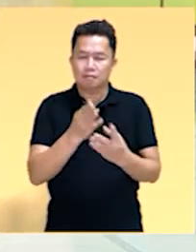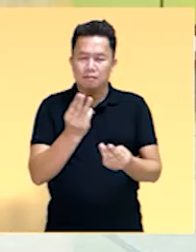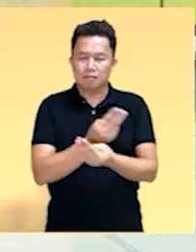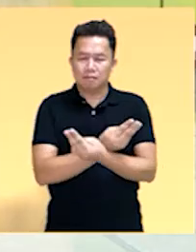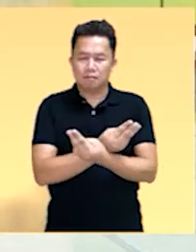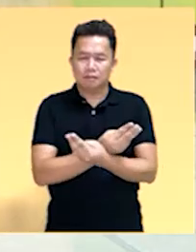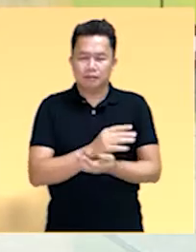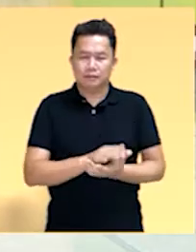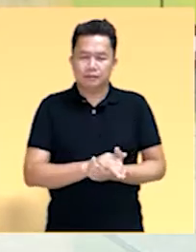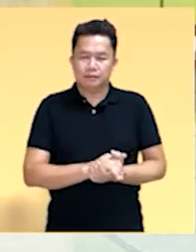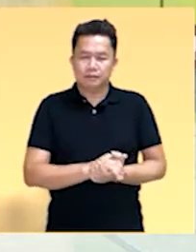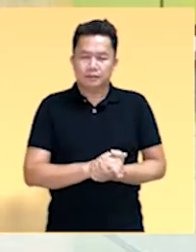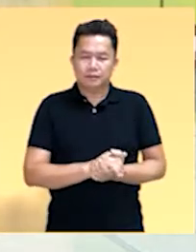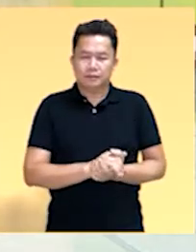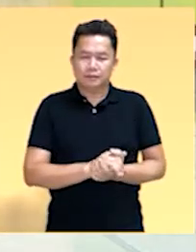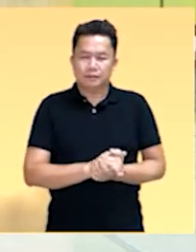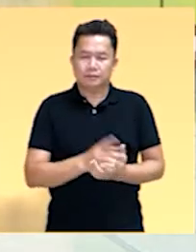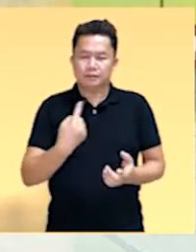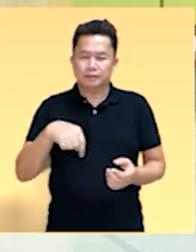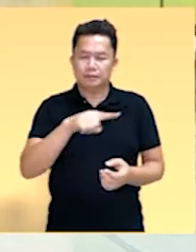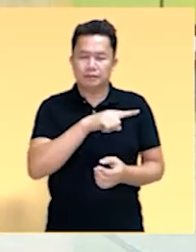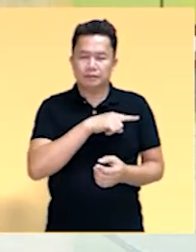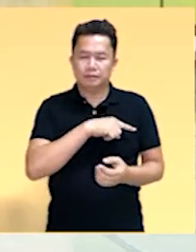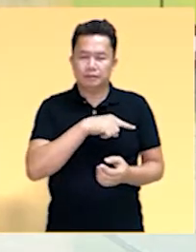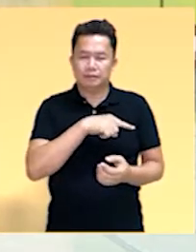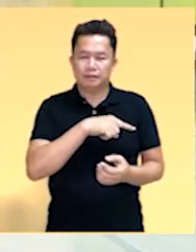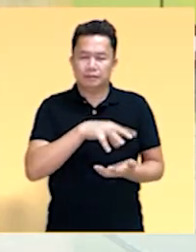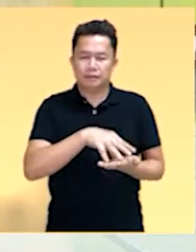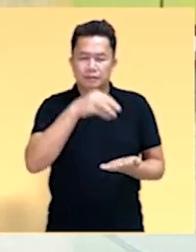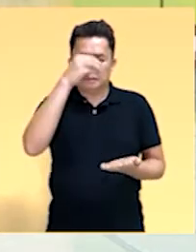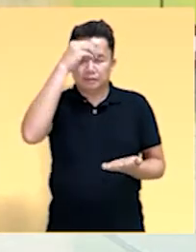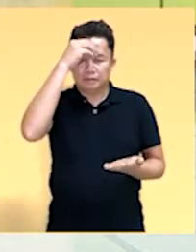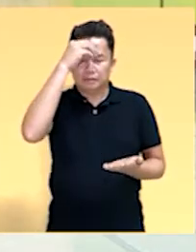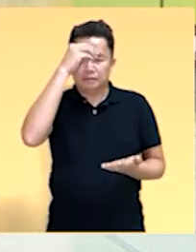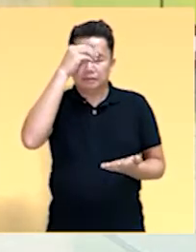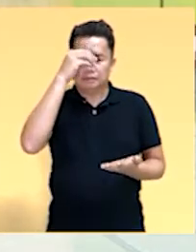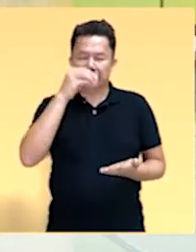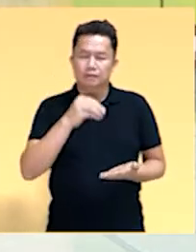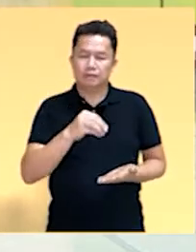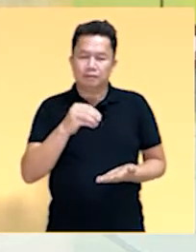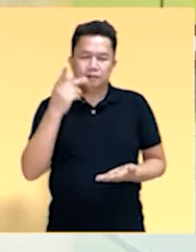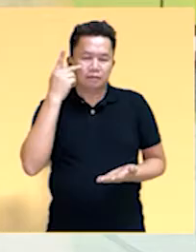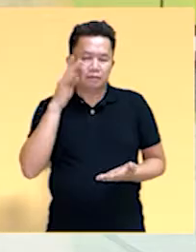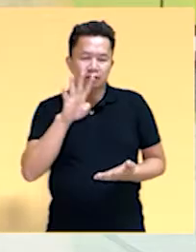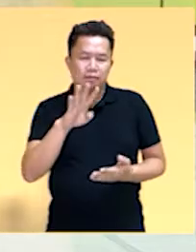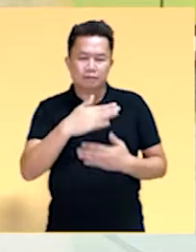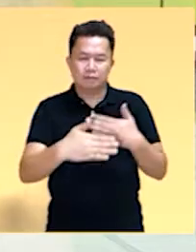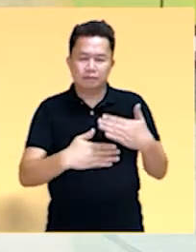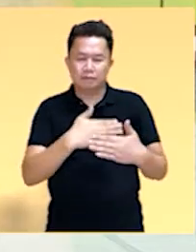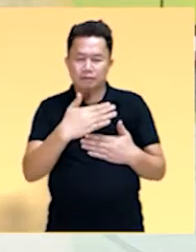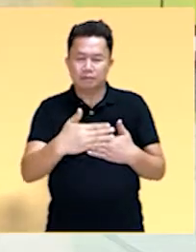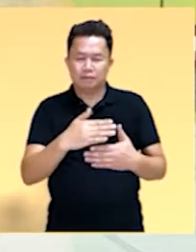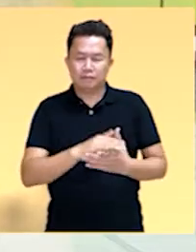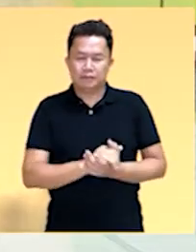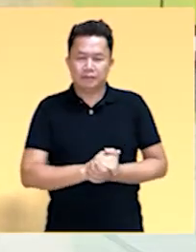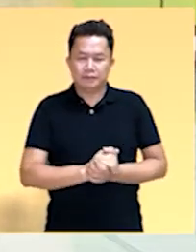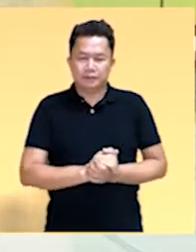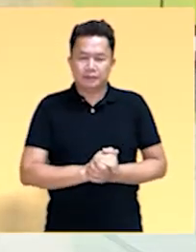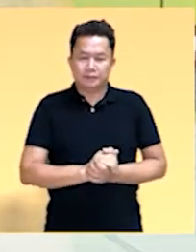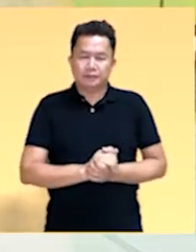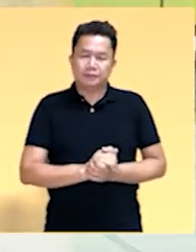ng mathematics. Atin na rin nalaman kung ano ang Polya's 4-step procedure.